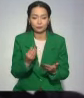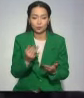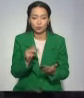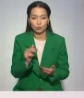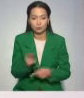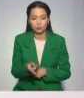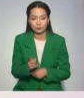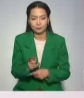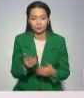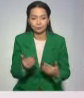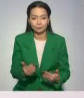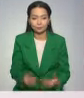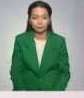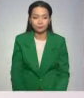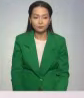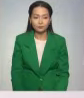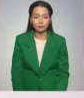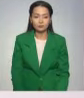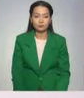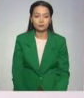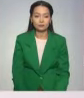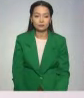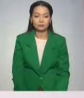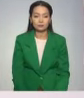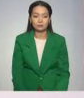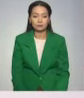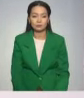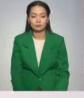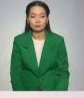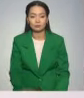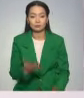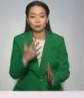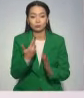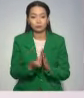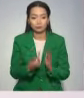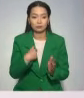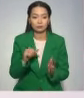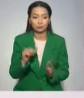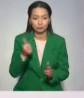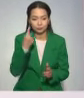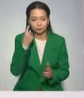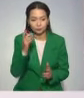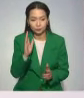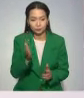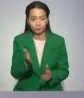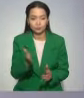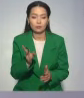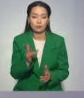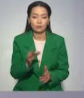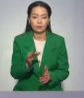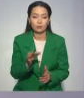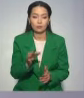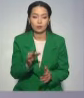пенопласт Но если когда на Первом льду я вас плюшка если там заметили около палатки стоит пешней